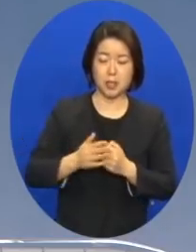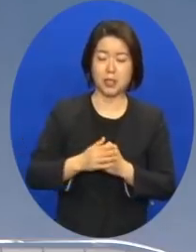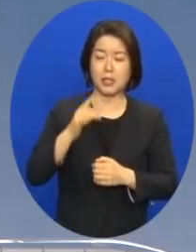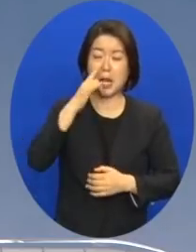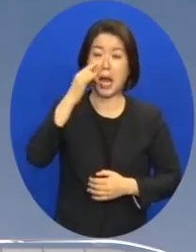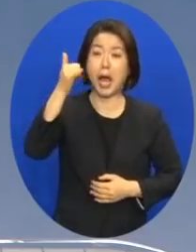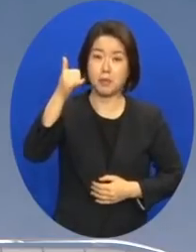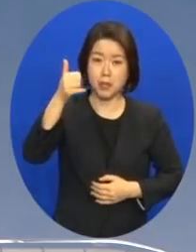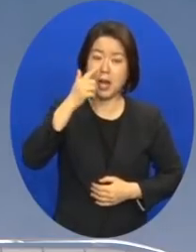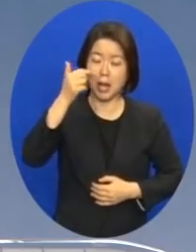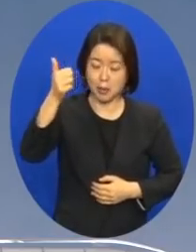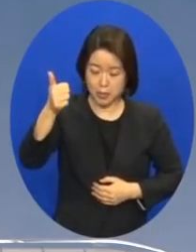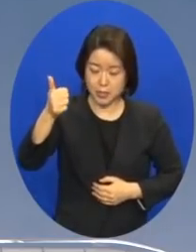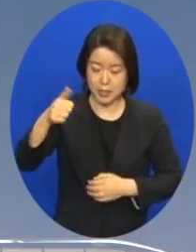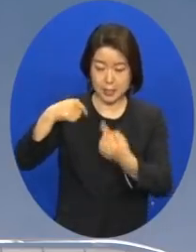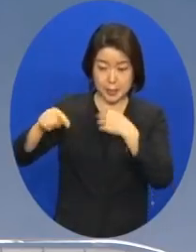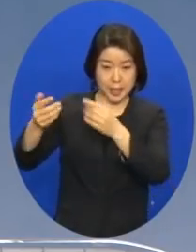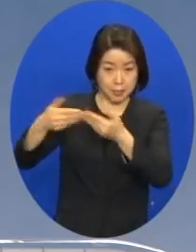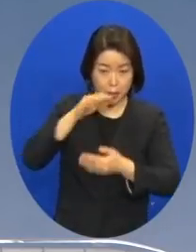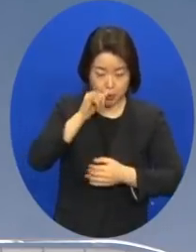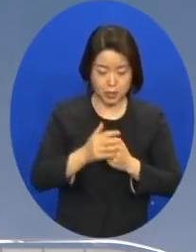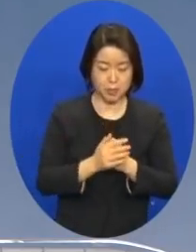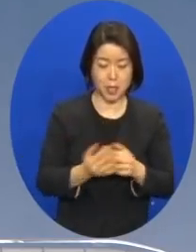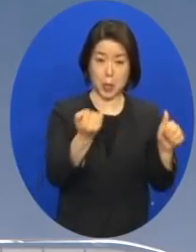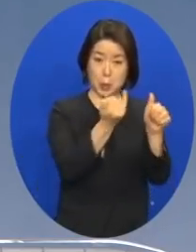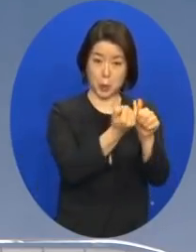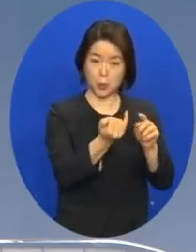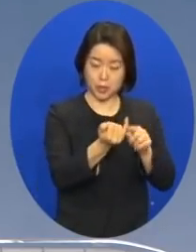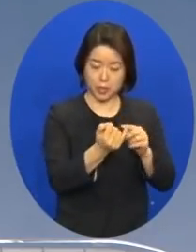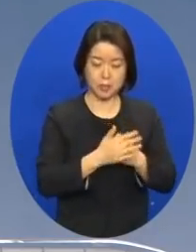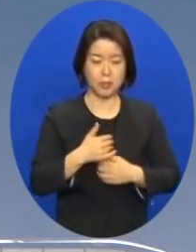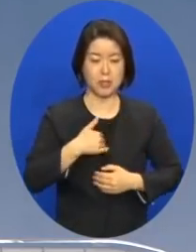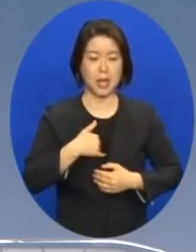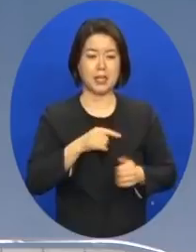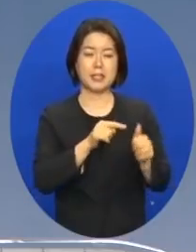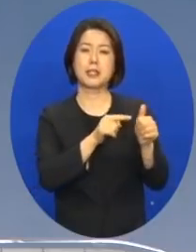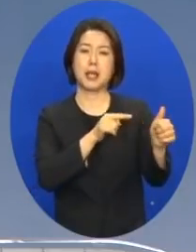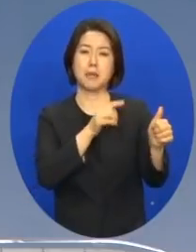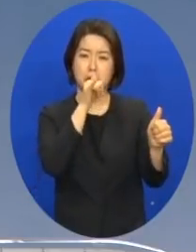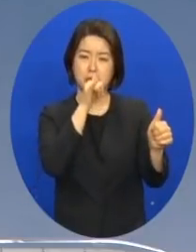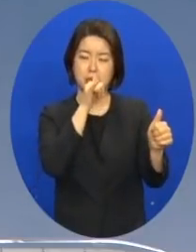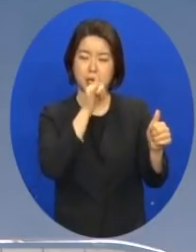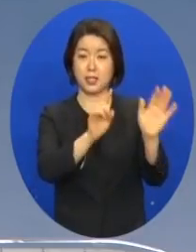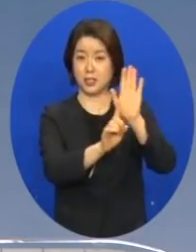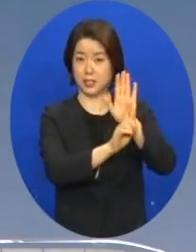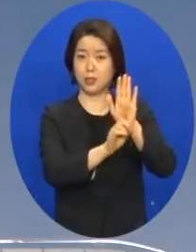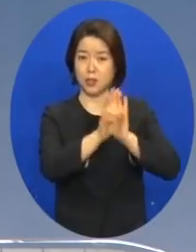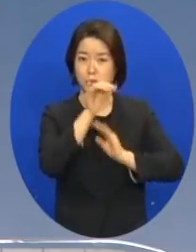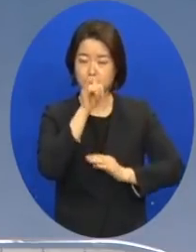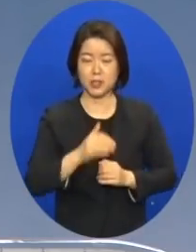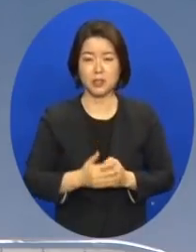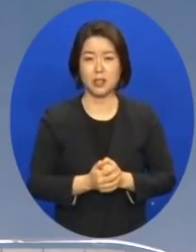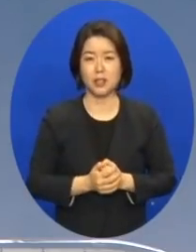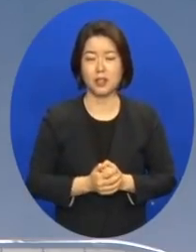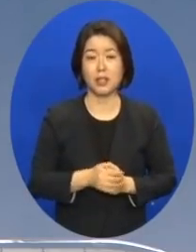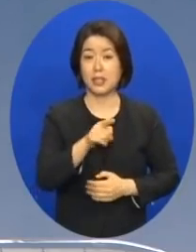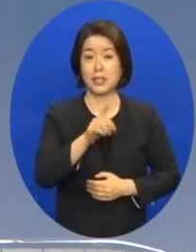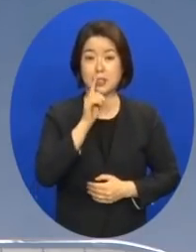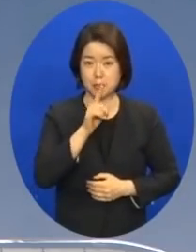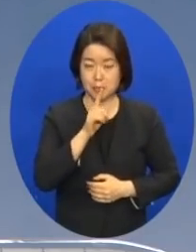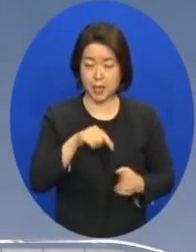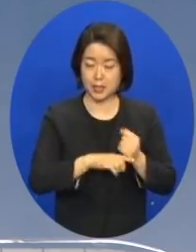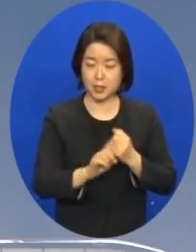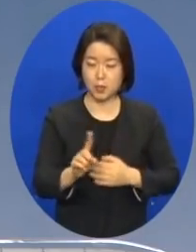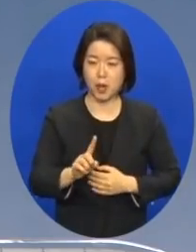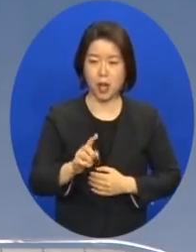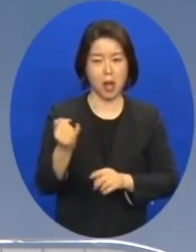있습니다. 결혼한 여자는 나는 나에게는 남편이 있습니다. 그런 뜻입니다. 그런 말은 이 여자가 아주